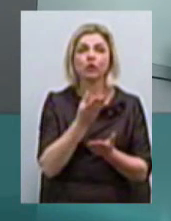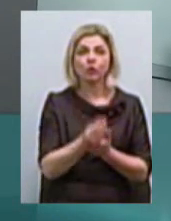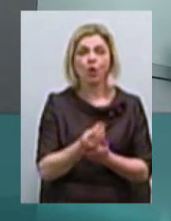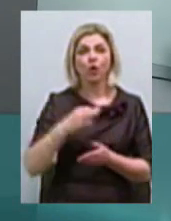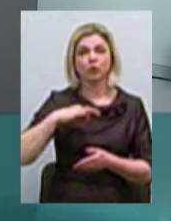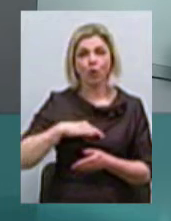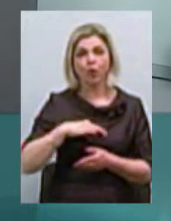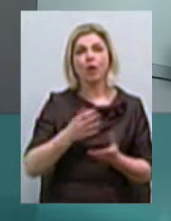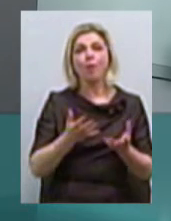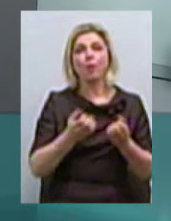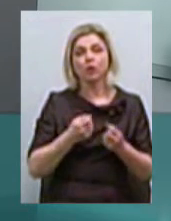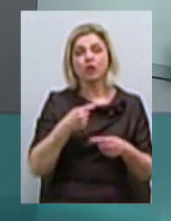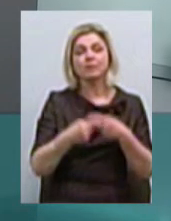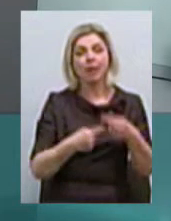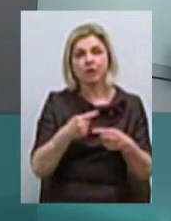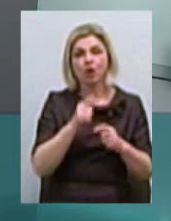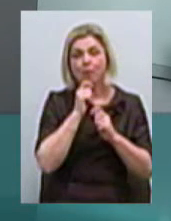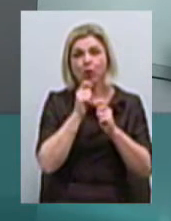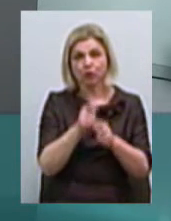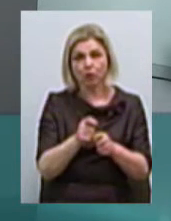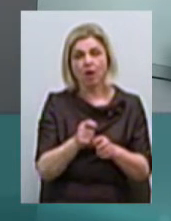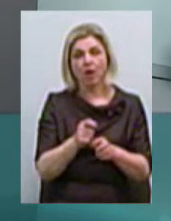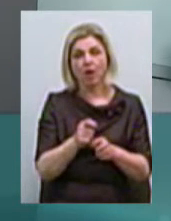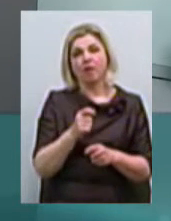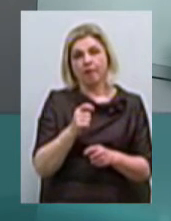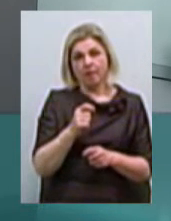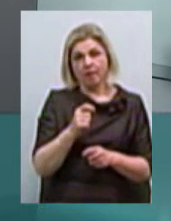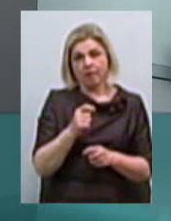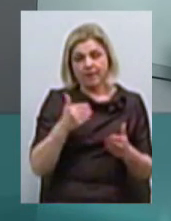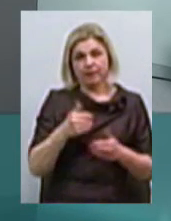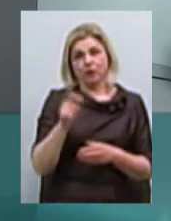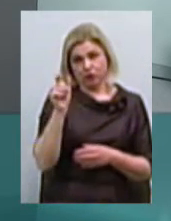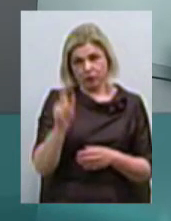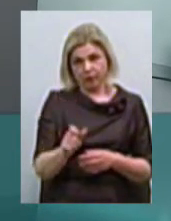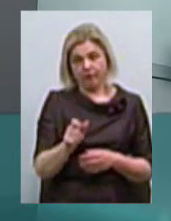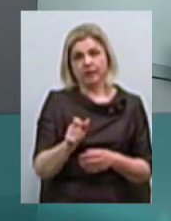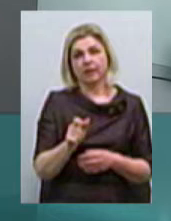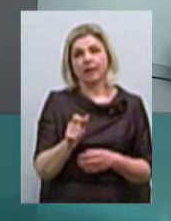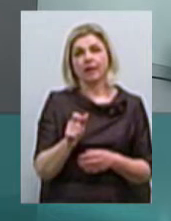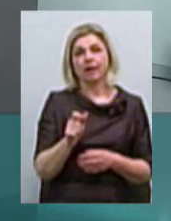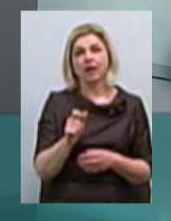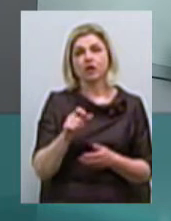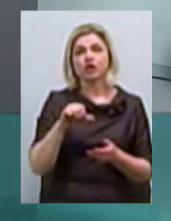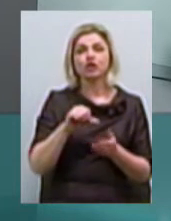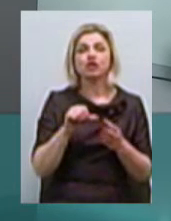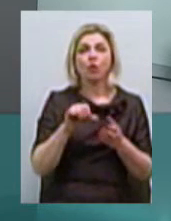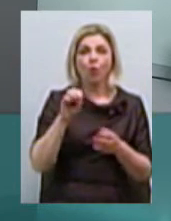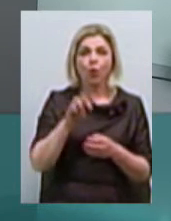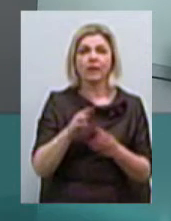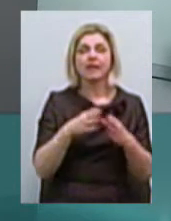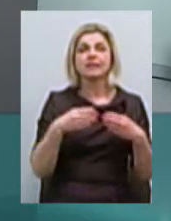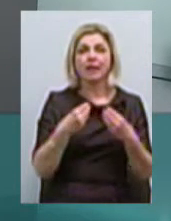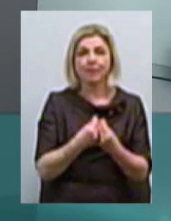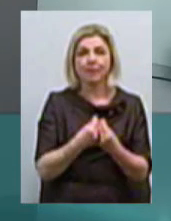вигляді спадщини подарунку, отриманий платником податку від фізичної особи резидента від членів сім'ї другого